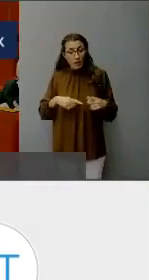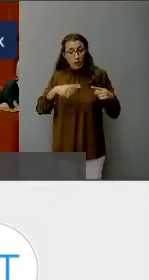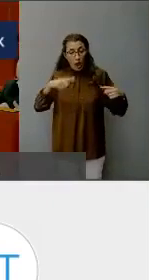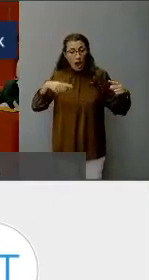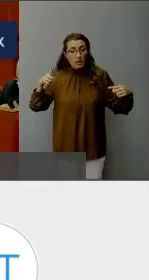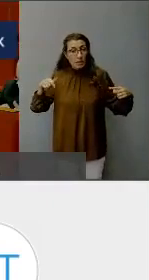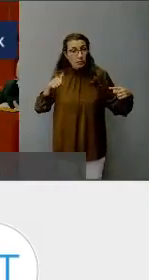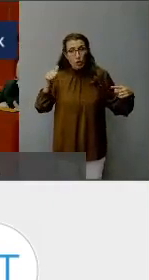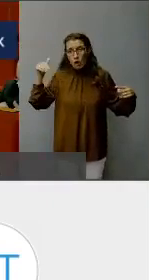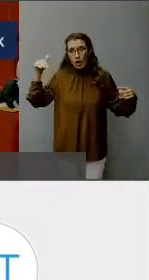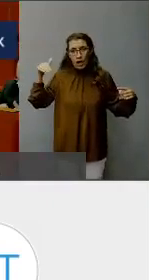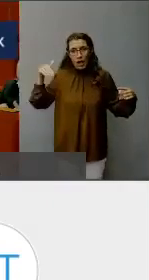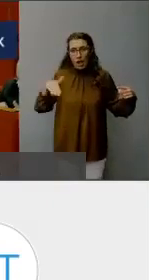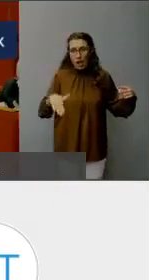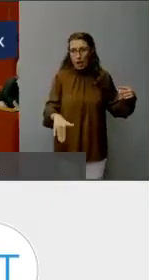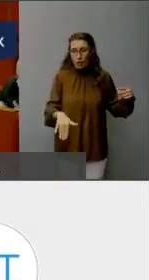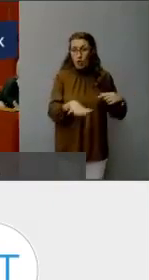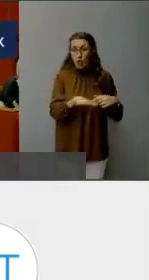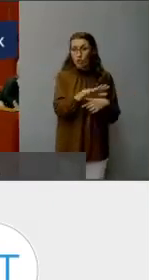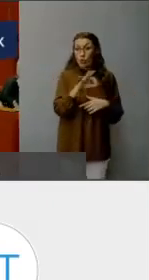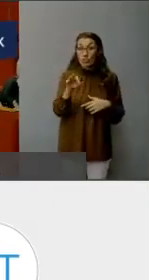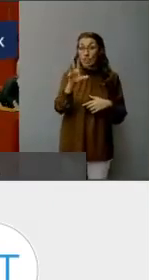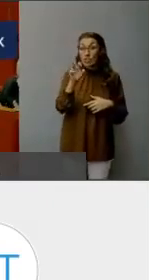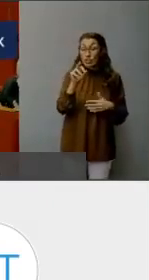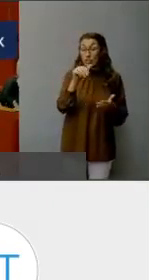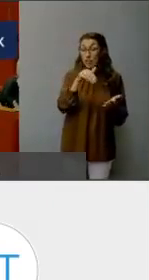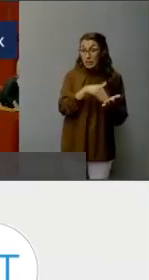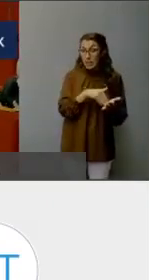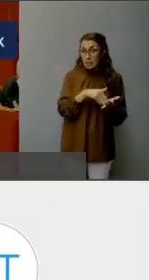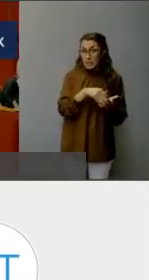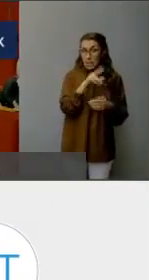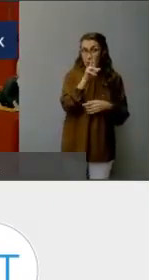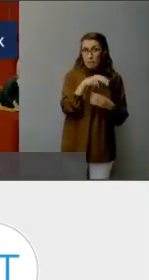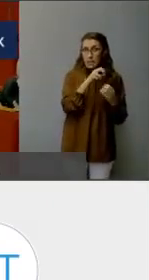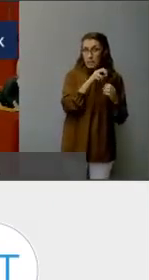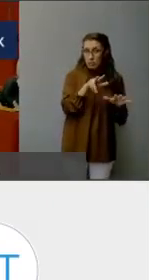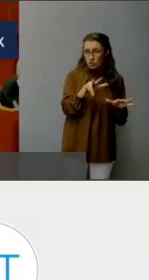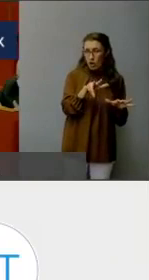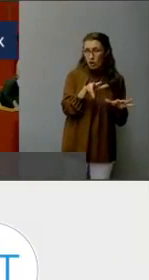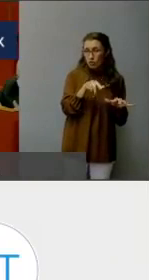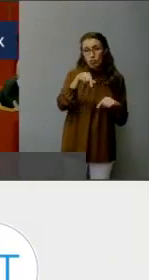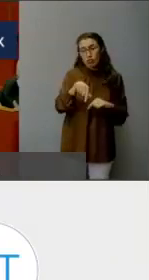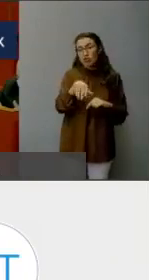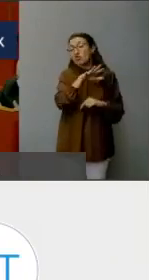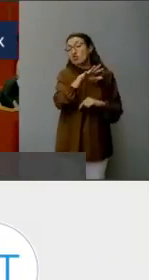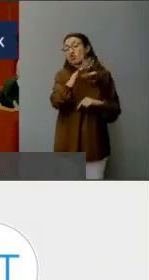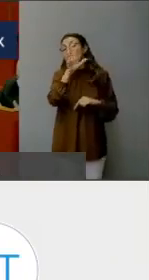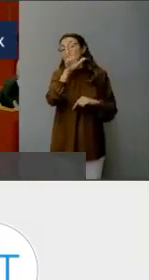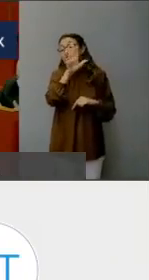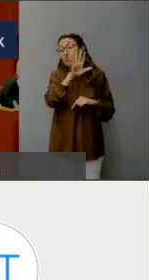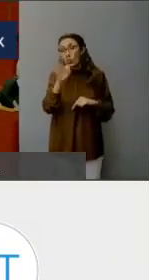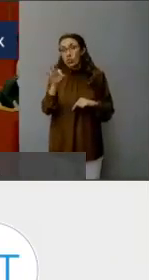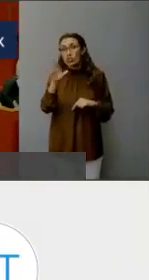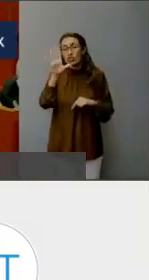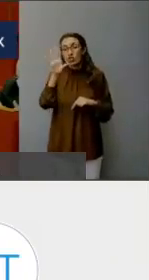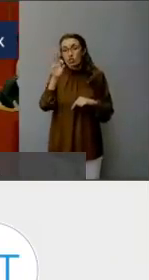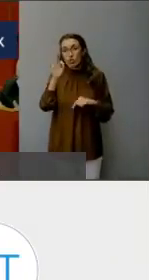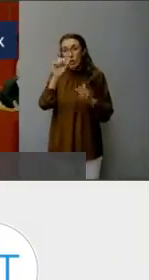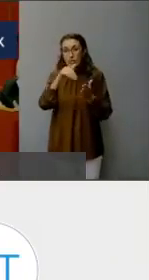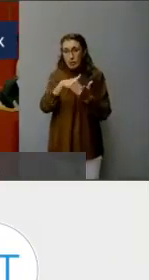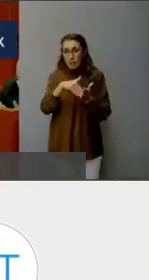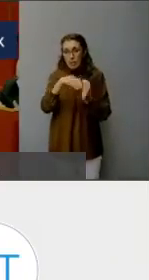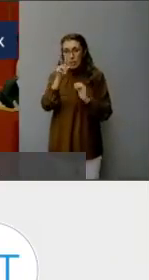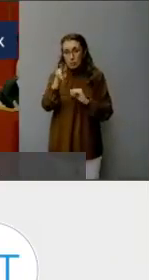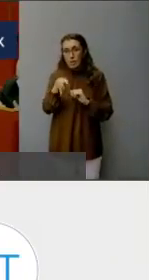580 mila gli abitanti a genova nel 2018 554 mila nel 2021